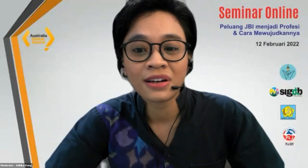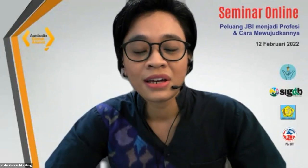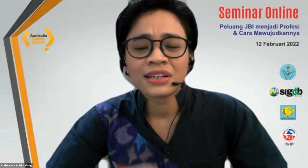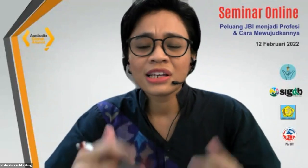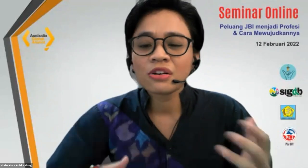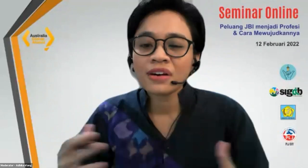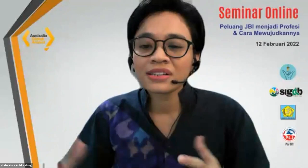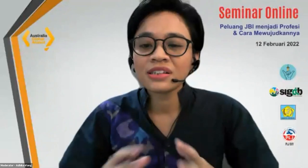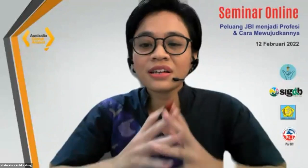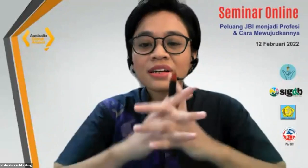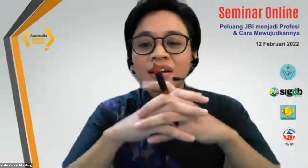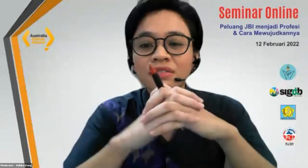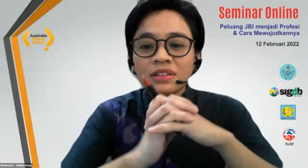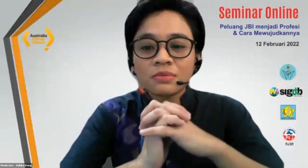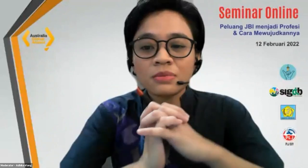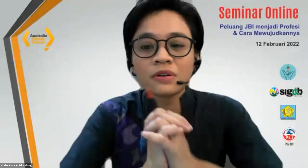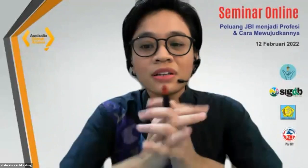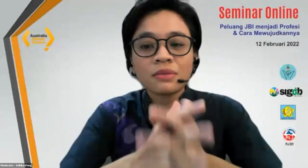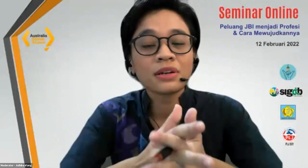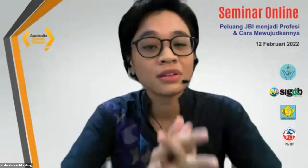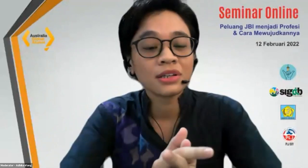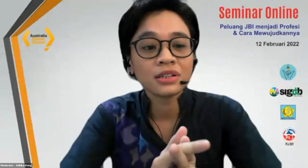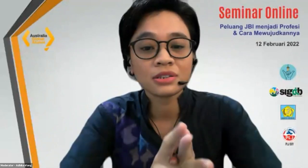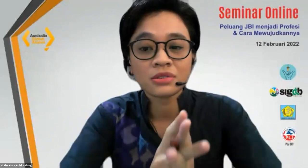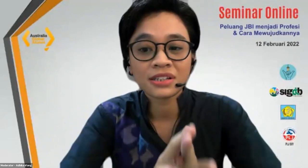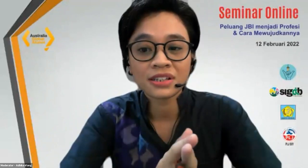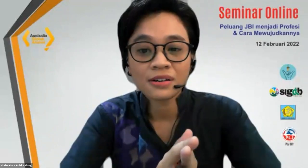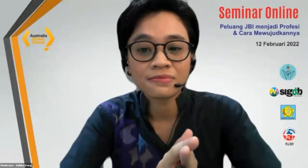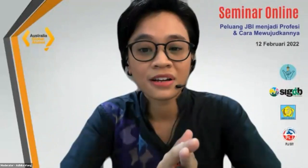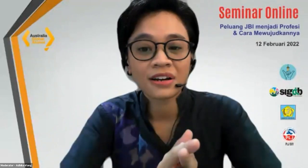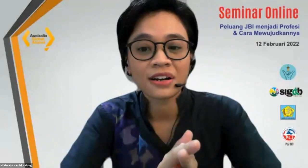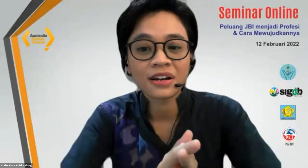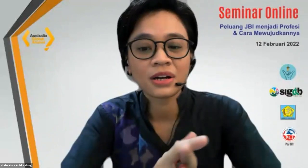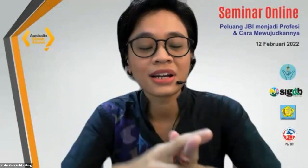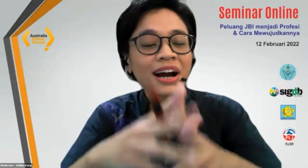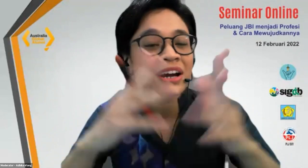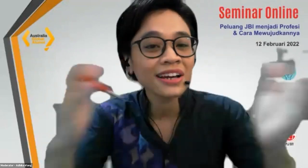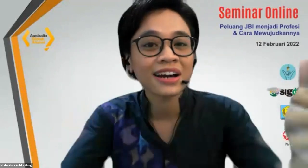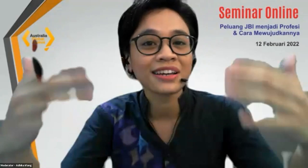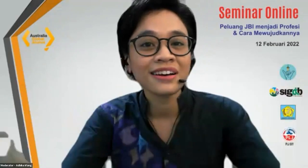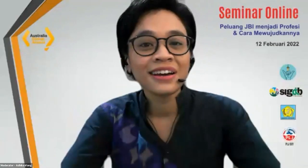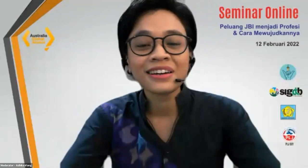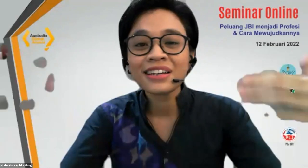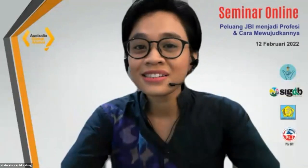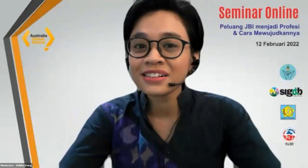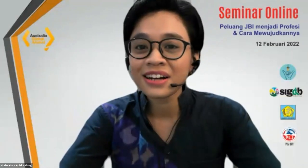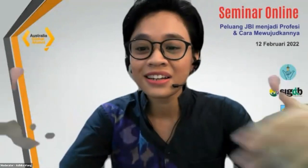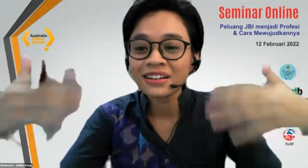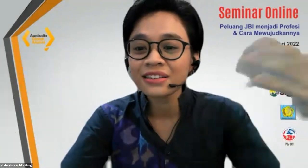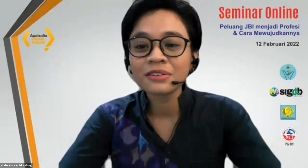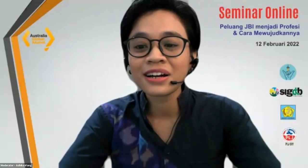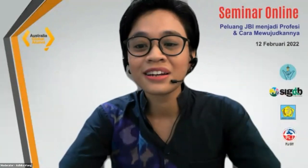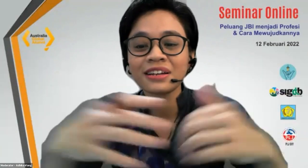call dan inovasi dan kreativitas beliau ini tidak berhenti disitu saja karena juga ada karya-karya yang